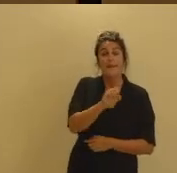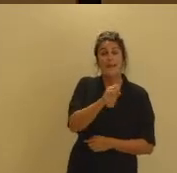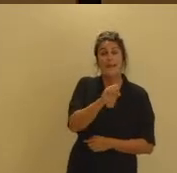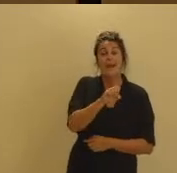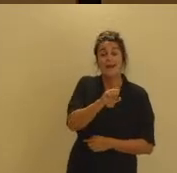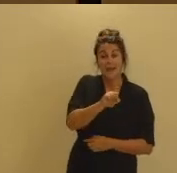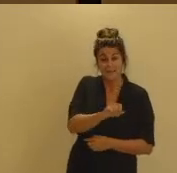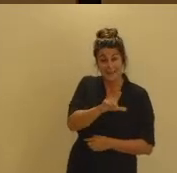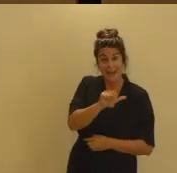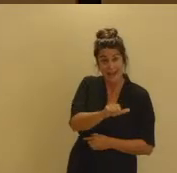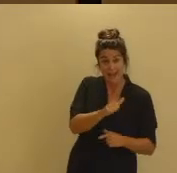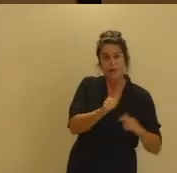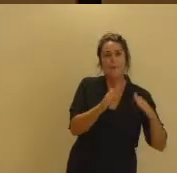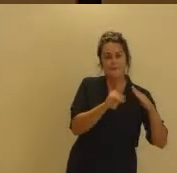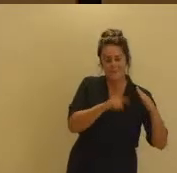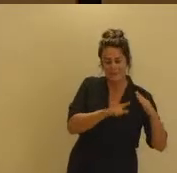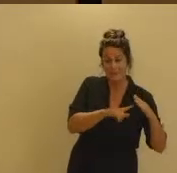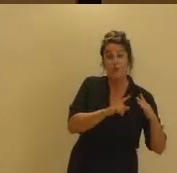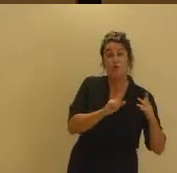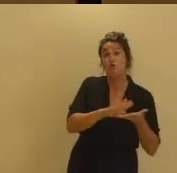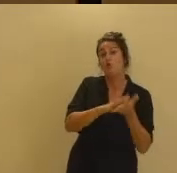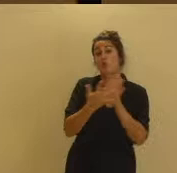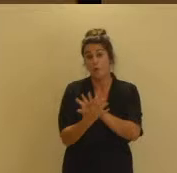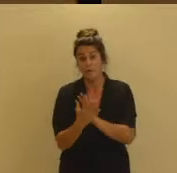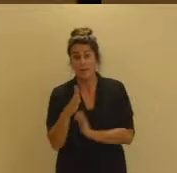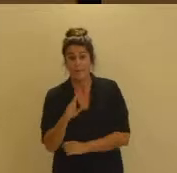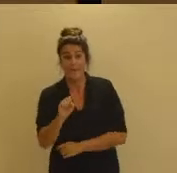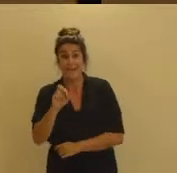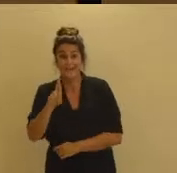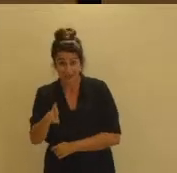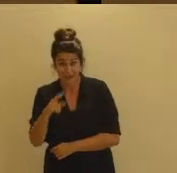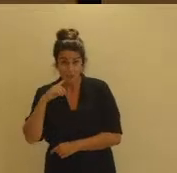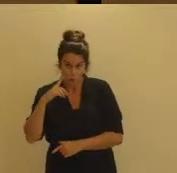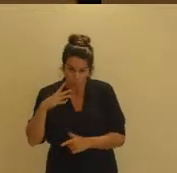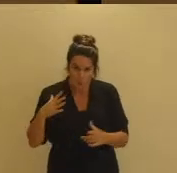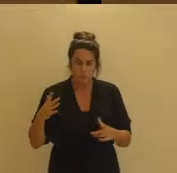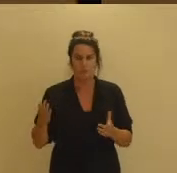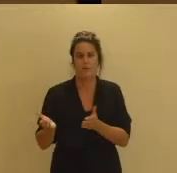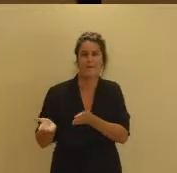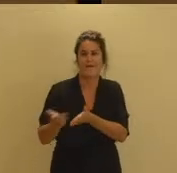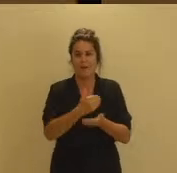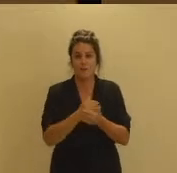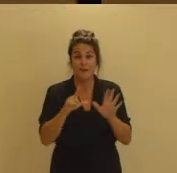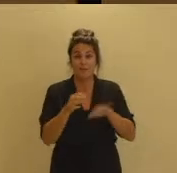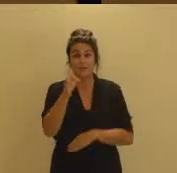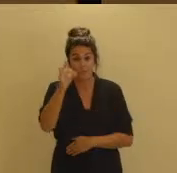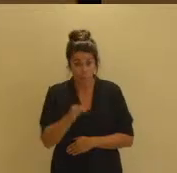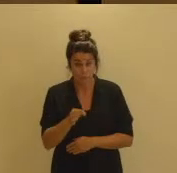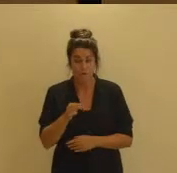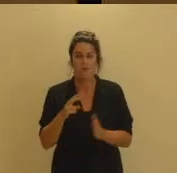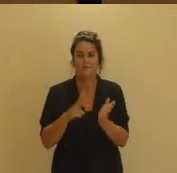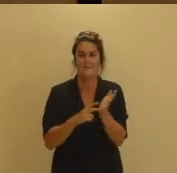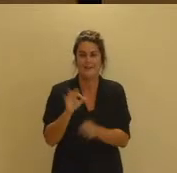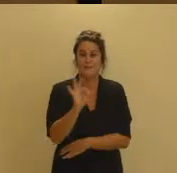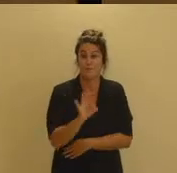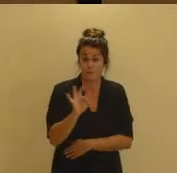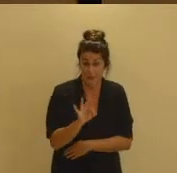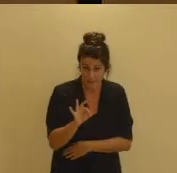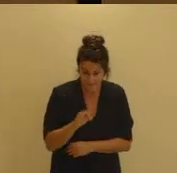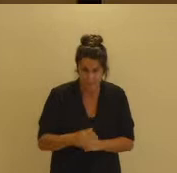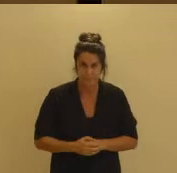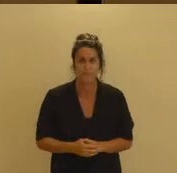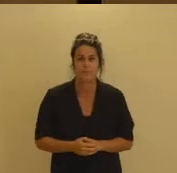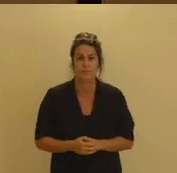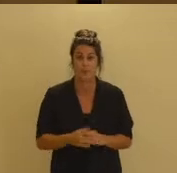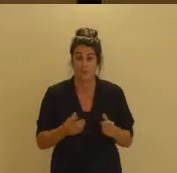BRS, celle-ci récupère 70% de la taxe foncière sur les propriétés bâties, tout en disposant